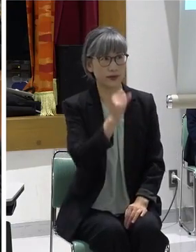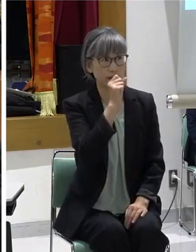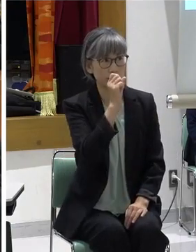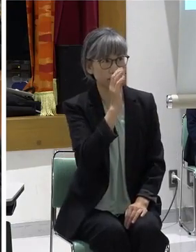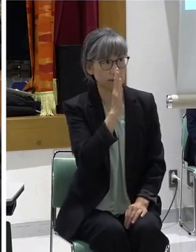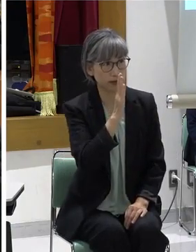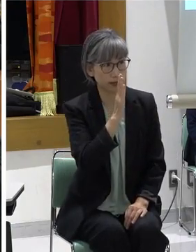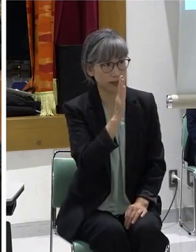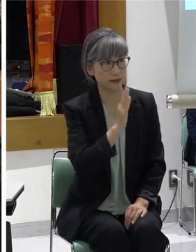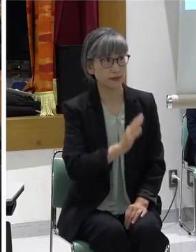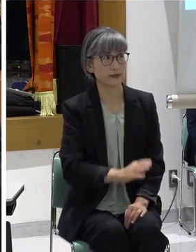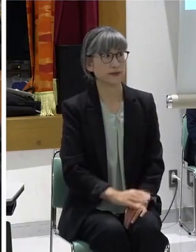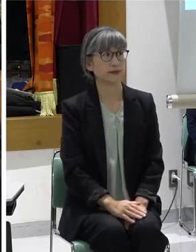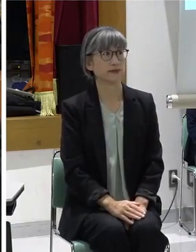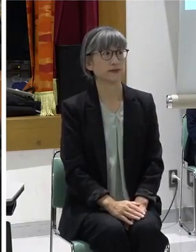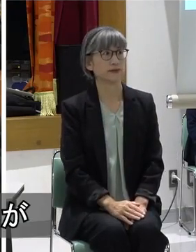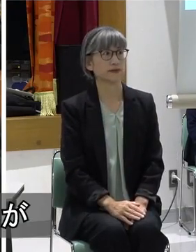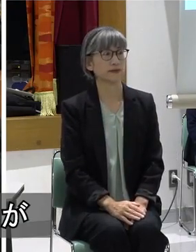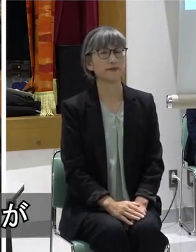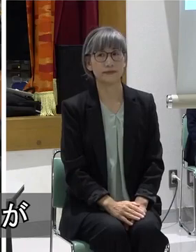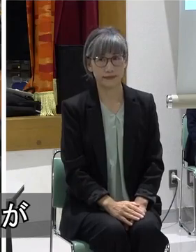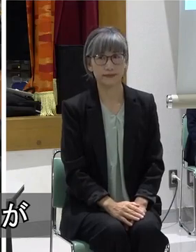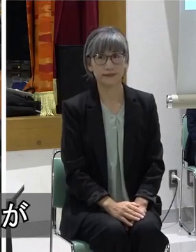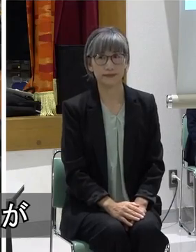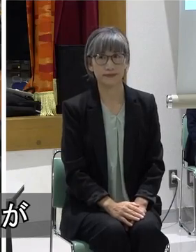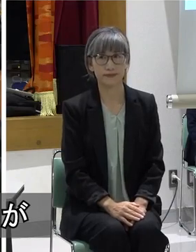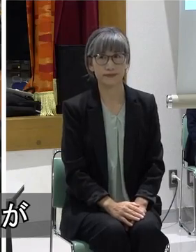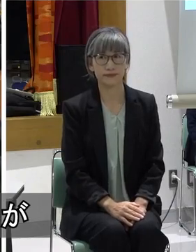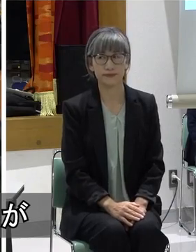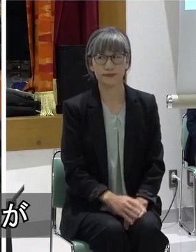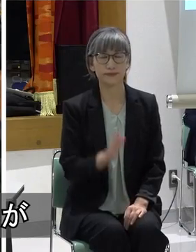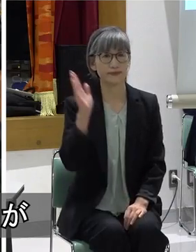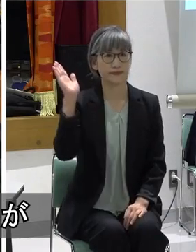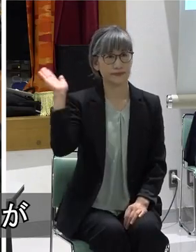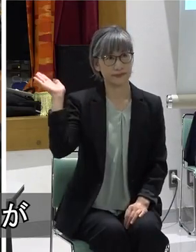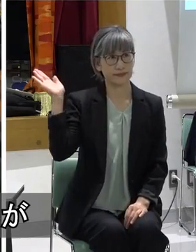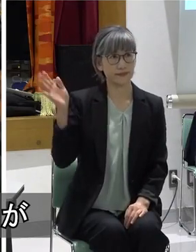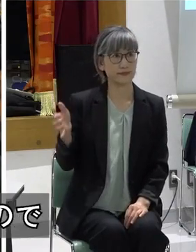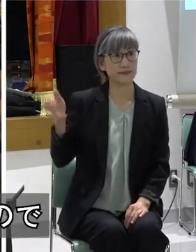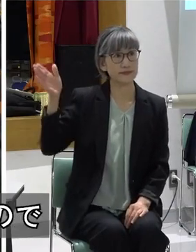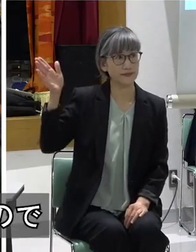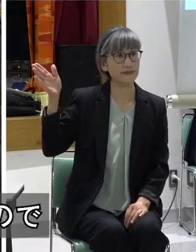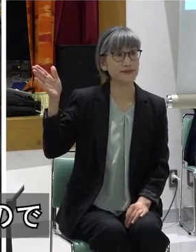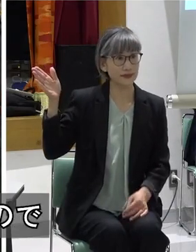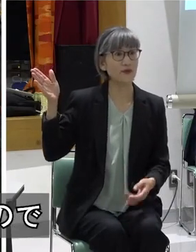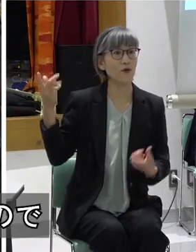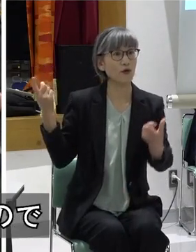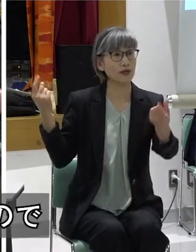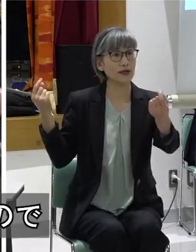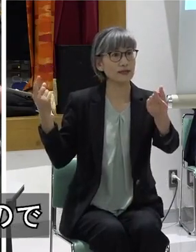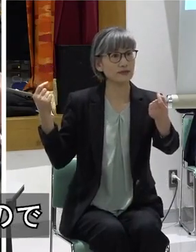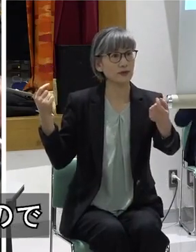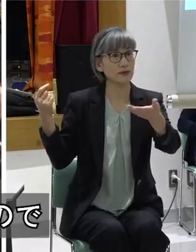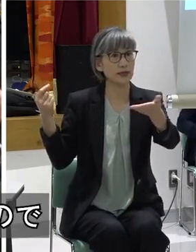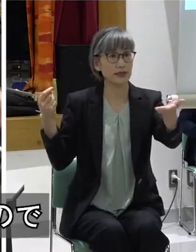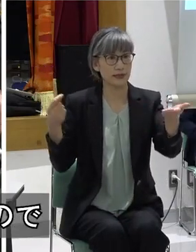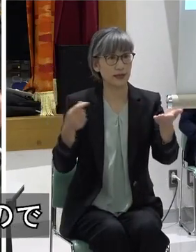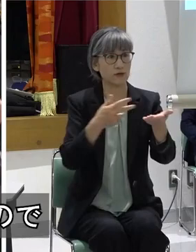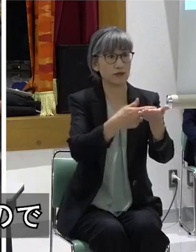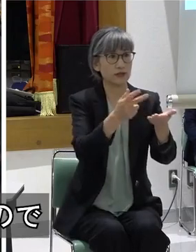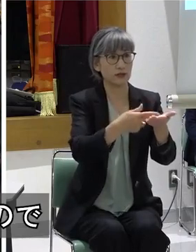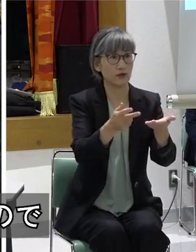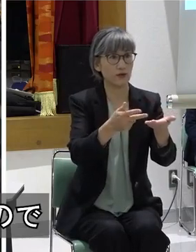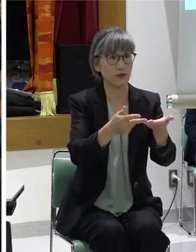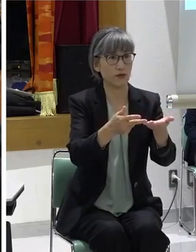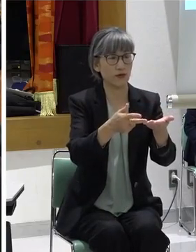くお願いします。前の方に映ってるスライドと同じものが皆さんのお手元の資料の中に入っ